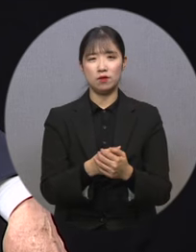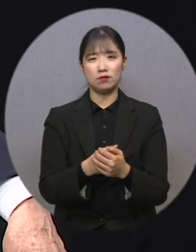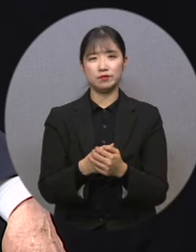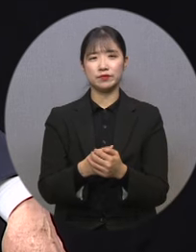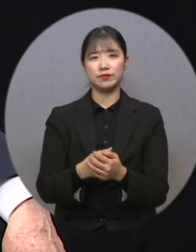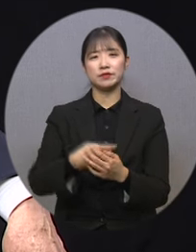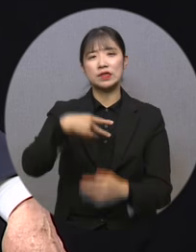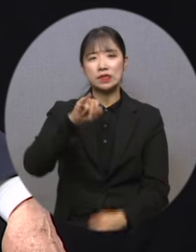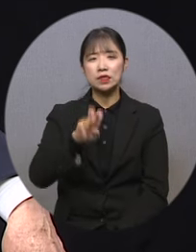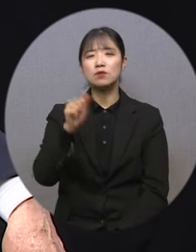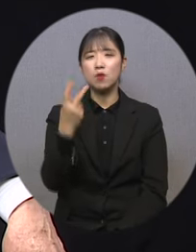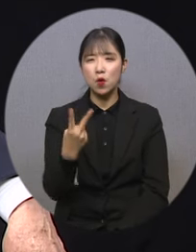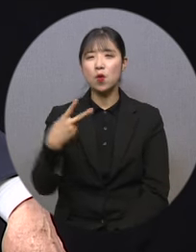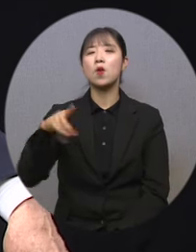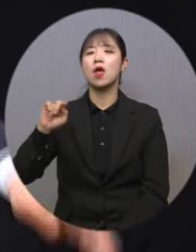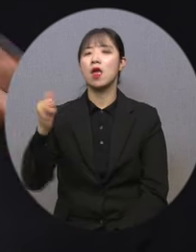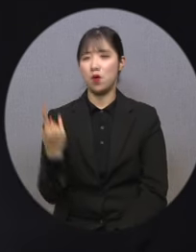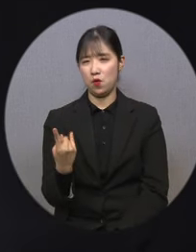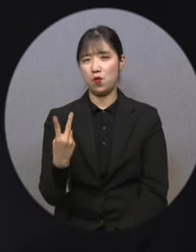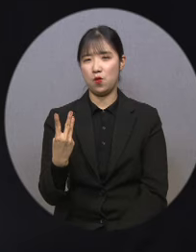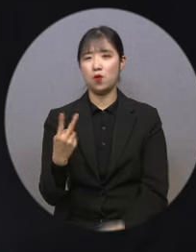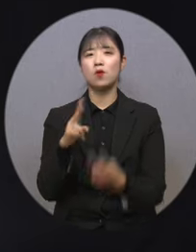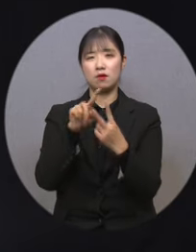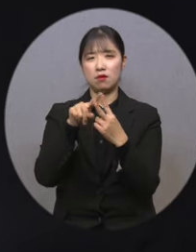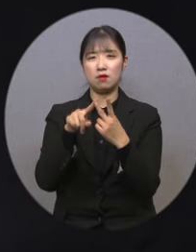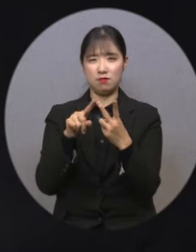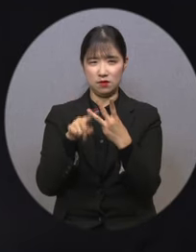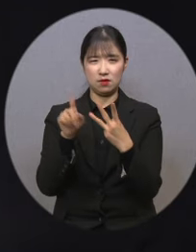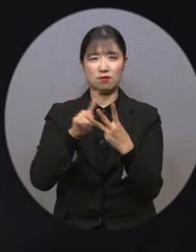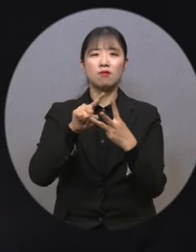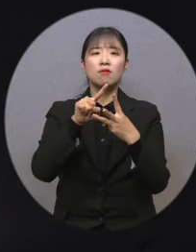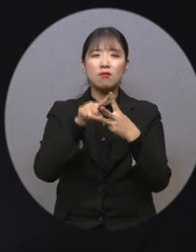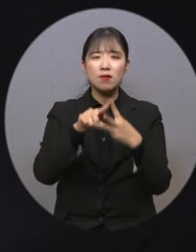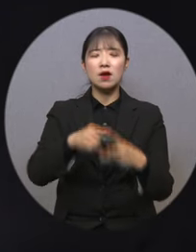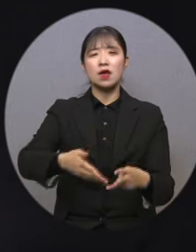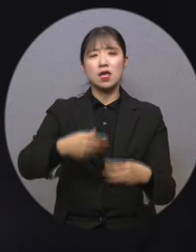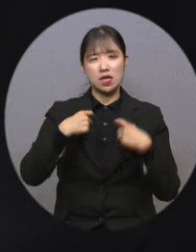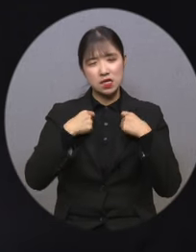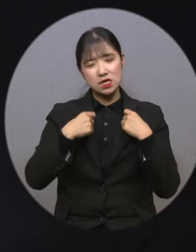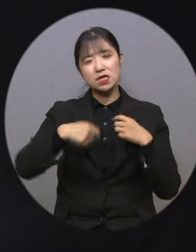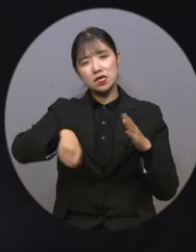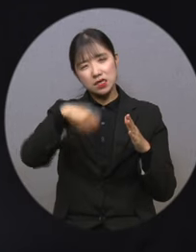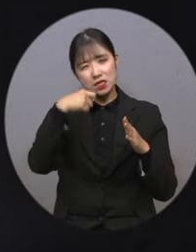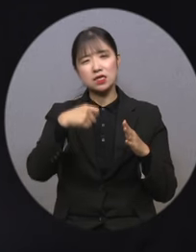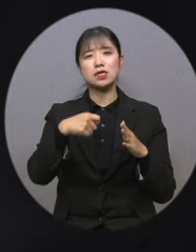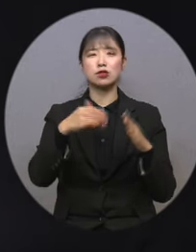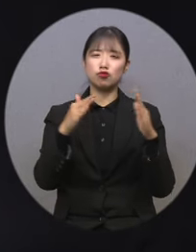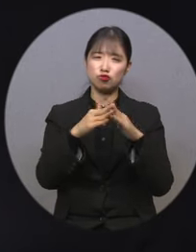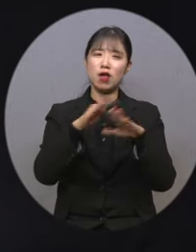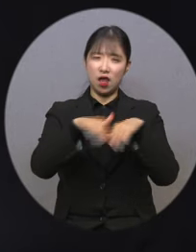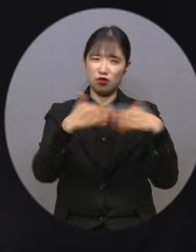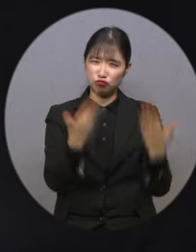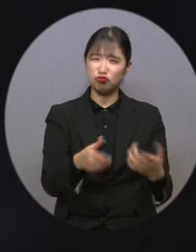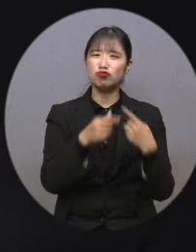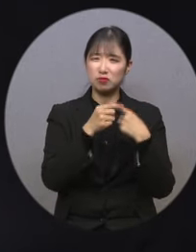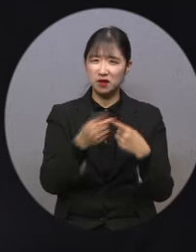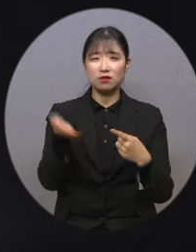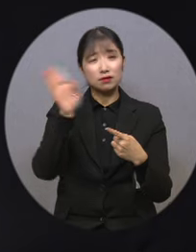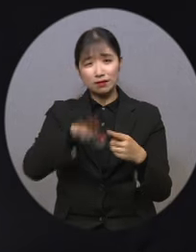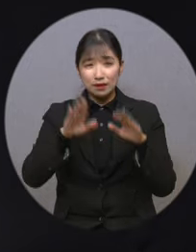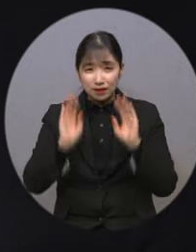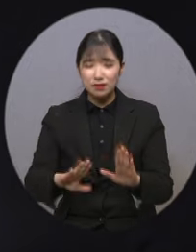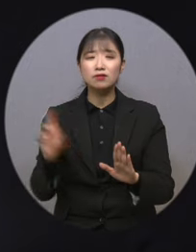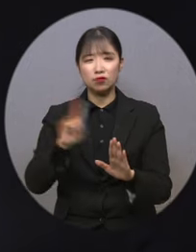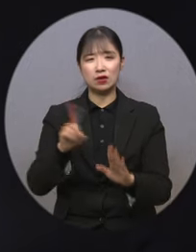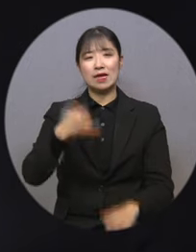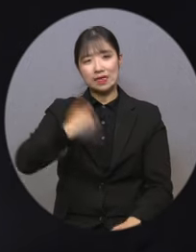물효, 심효, 대효. 제일 처음은 의식주 해결해 주는 게 그 효도라고 생각했어요. 근데 요새는 그렇지 않습니다. 자식 낳아주는